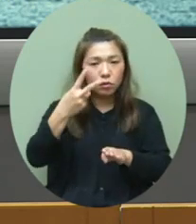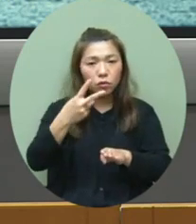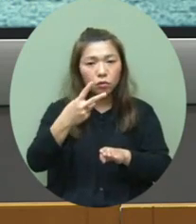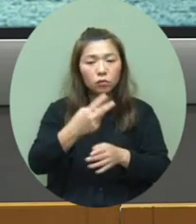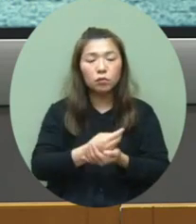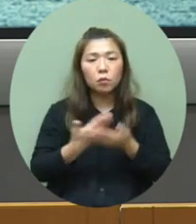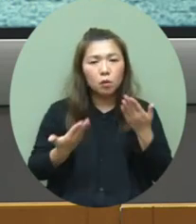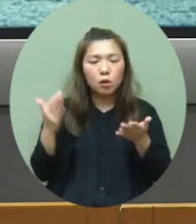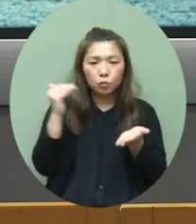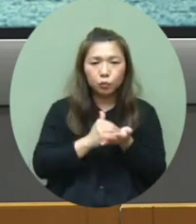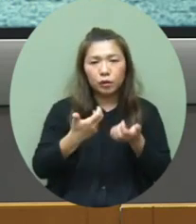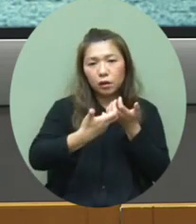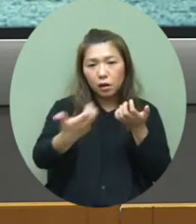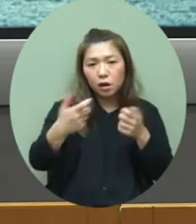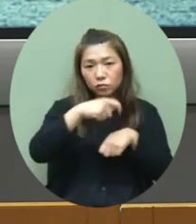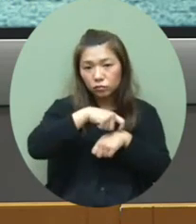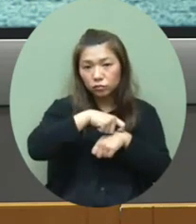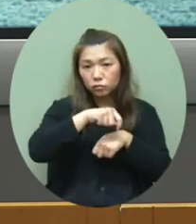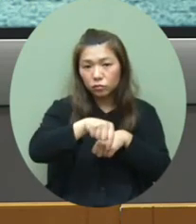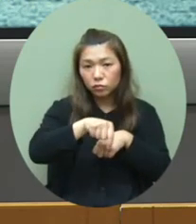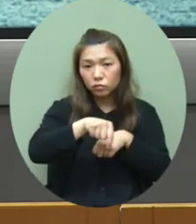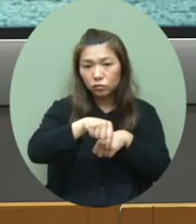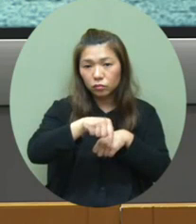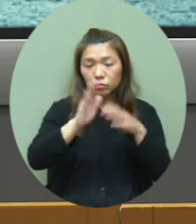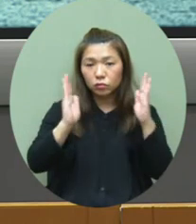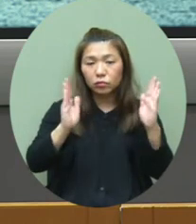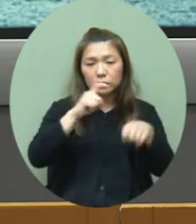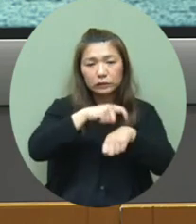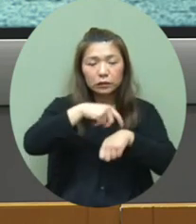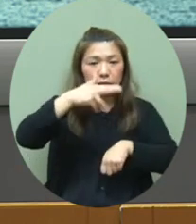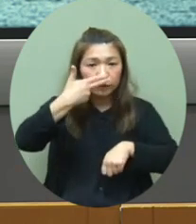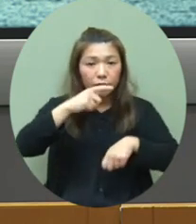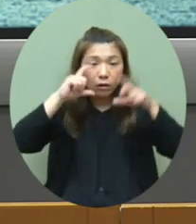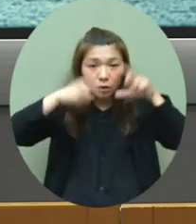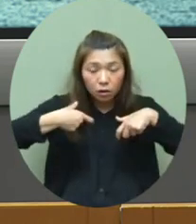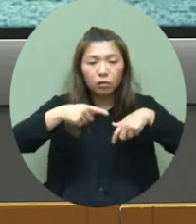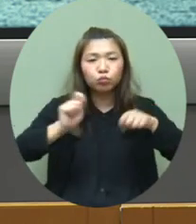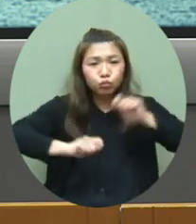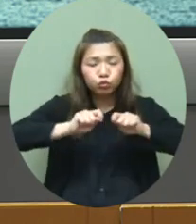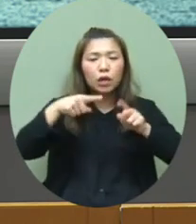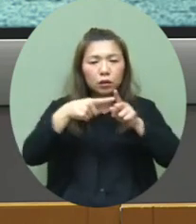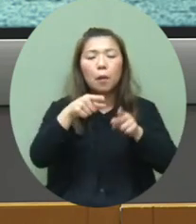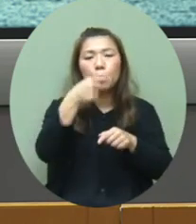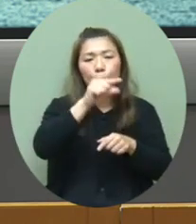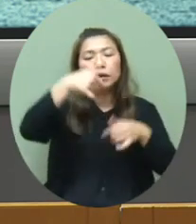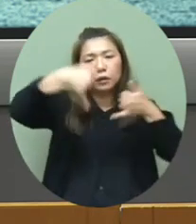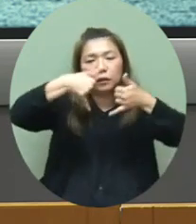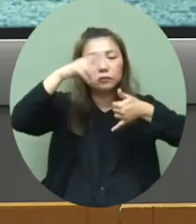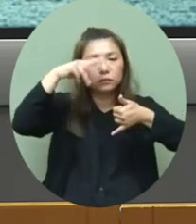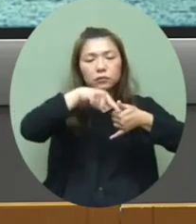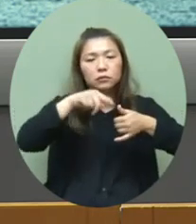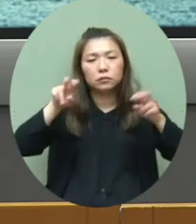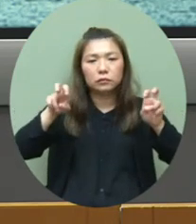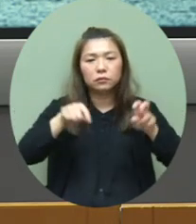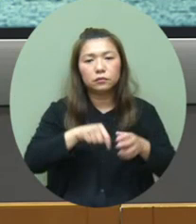去隔離之間嘅比如同佢一齊食飯唔戴口罩活動嘅人士咯，就